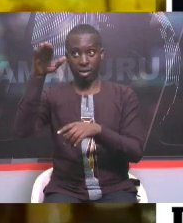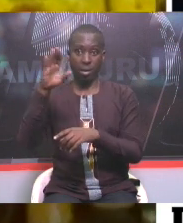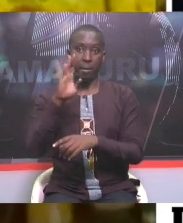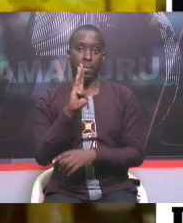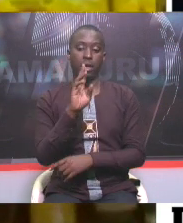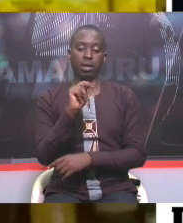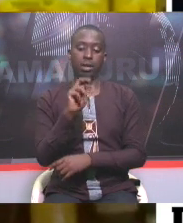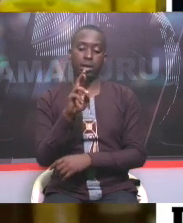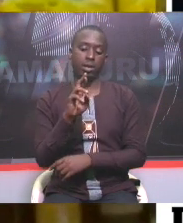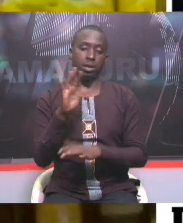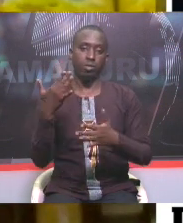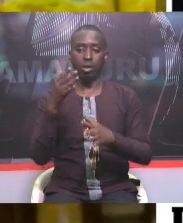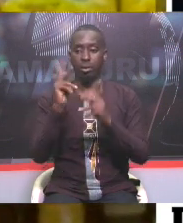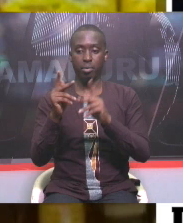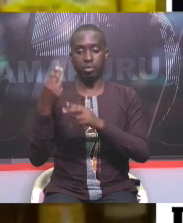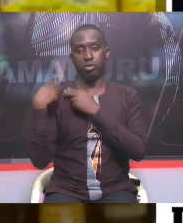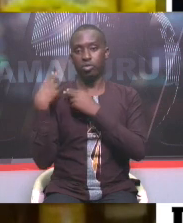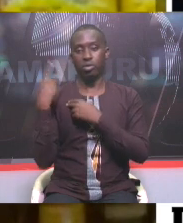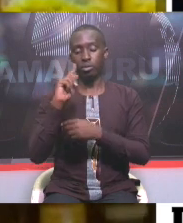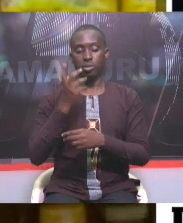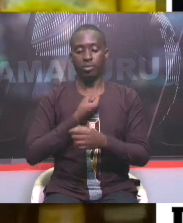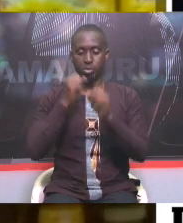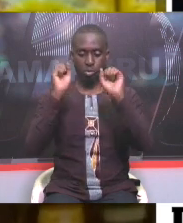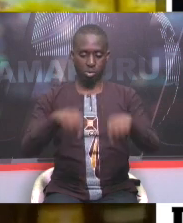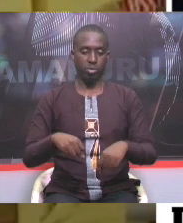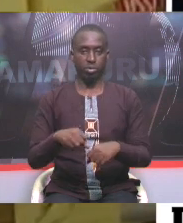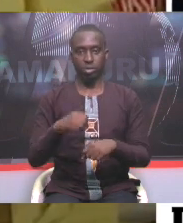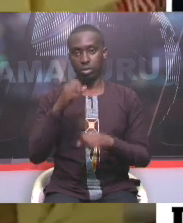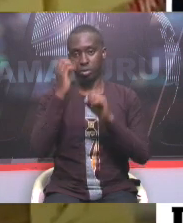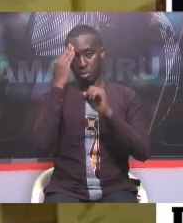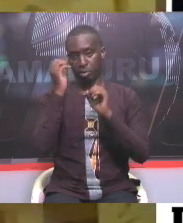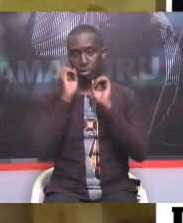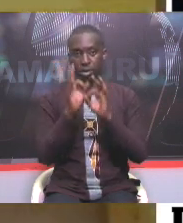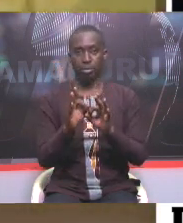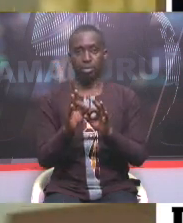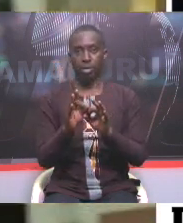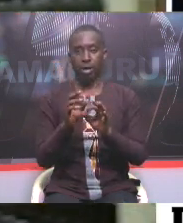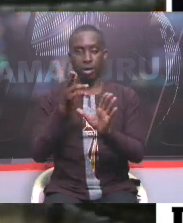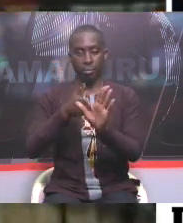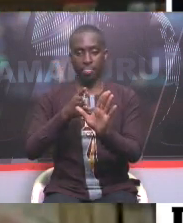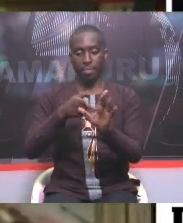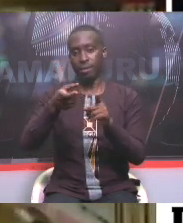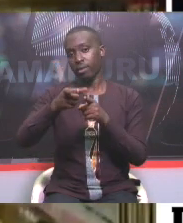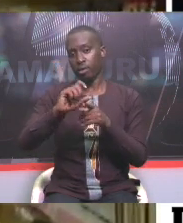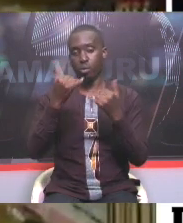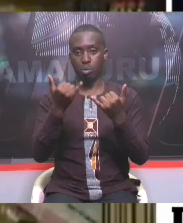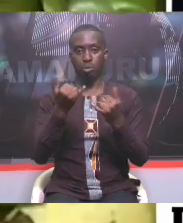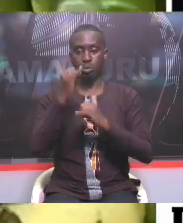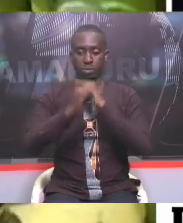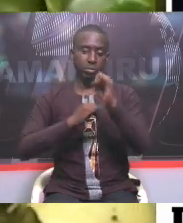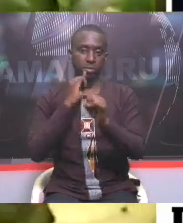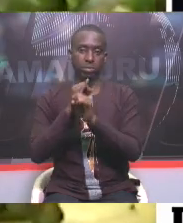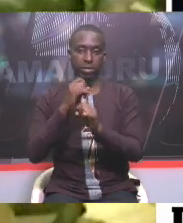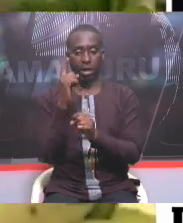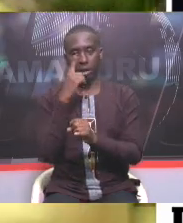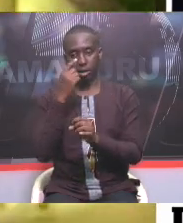se autorite monetera no mu Rwanda tudafiteho ububasha. Kuko niba igiciro cya essence cyazambutse kuri ubu mpuzamahanga, kandi